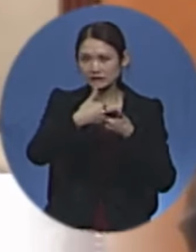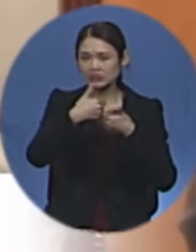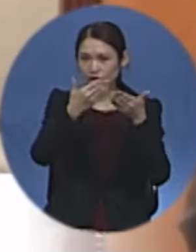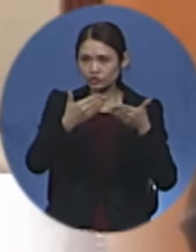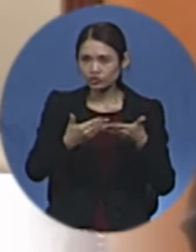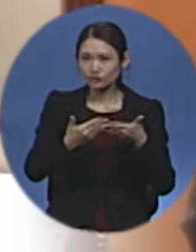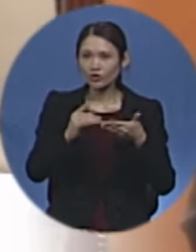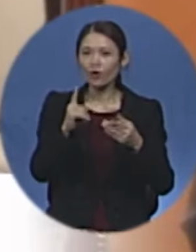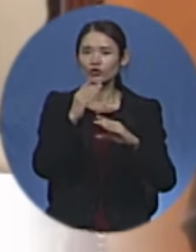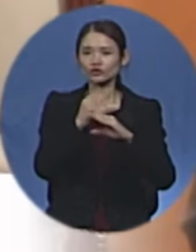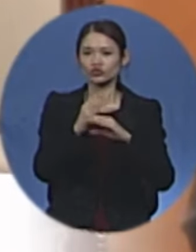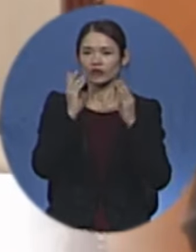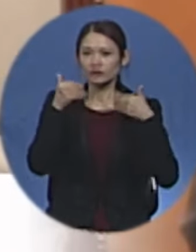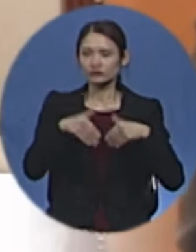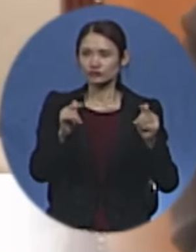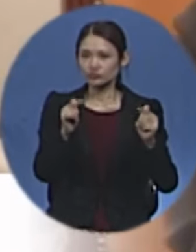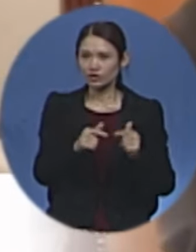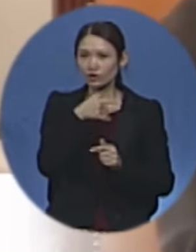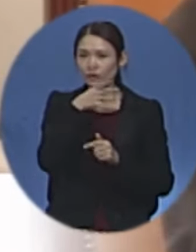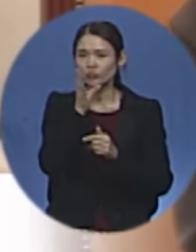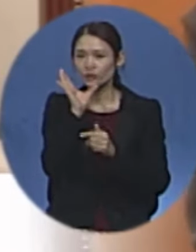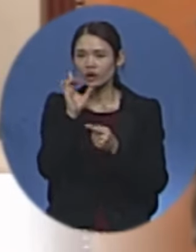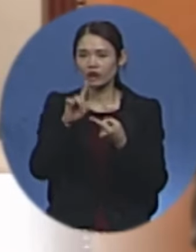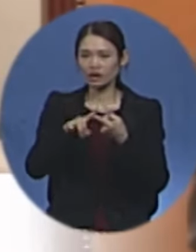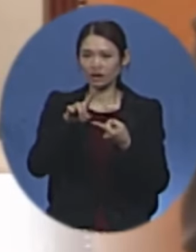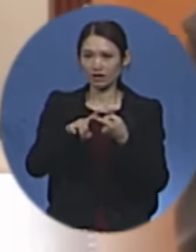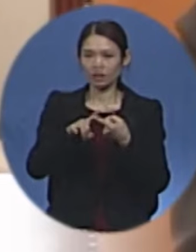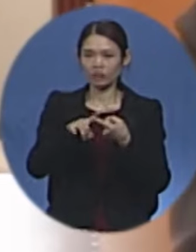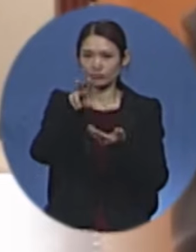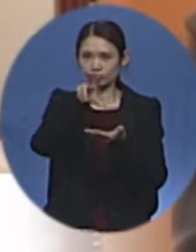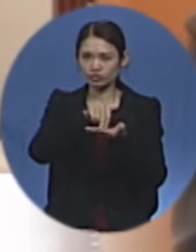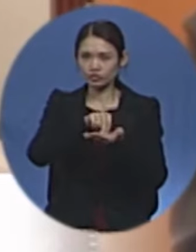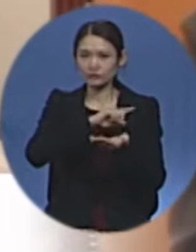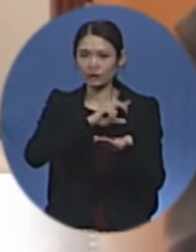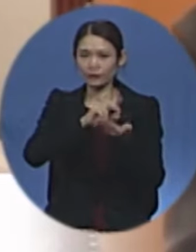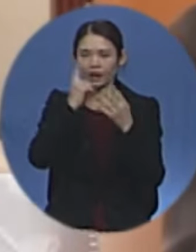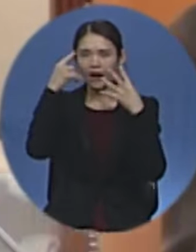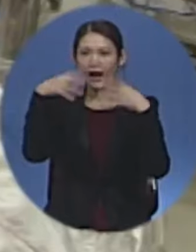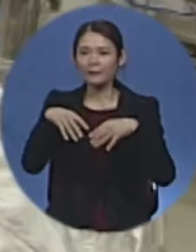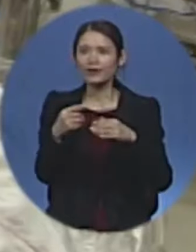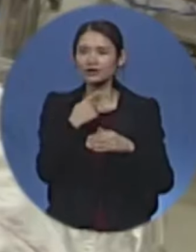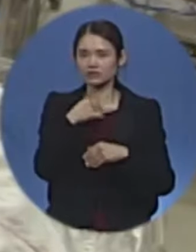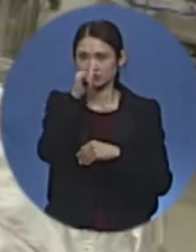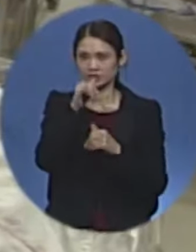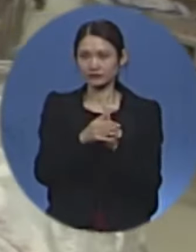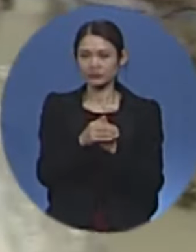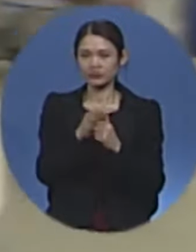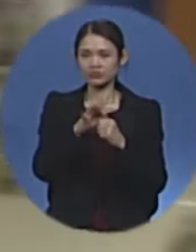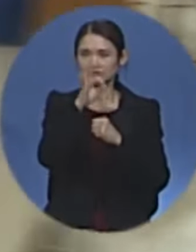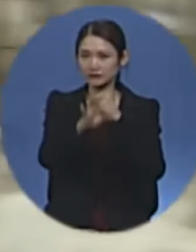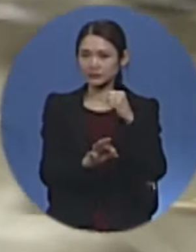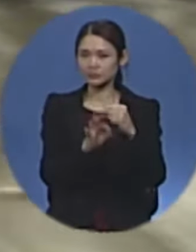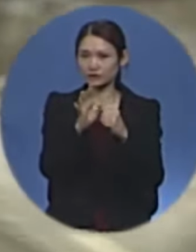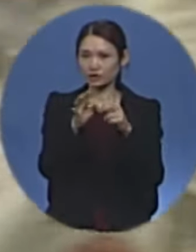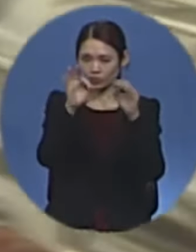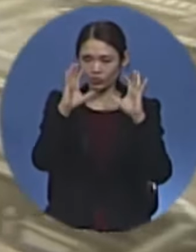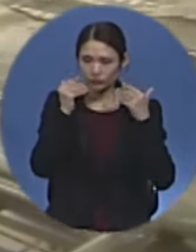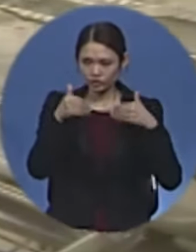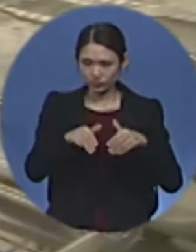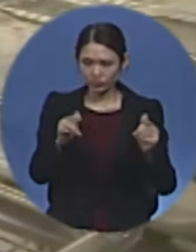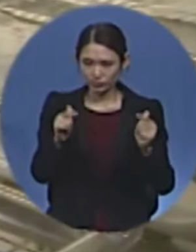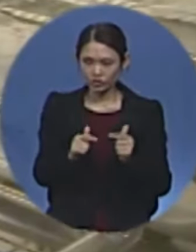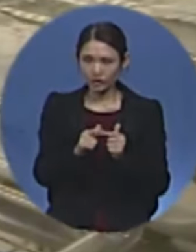저출산 고령화 대책을 주요한 의제로 삼겠다라고 이미 합의를 한 바가 있습니다. 지난 10년 동안 저출산 정책에